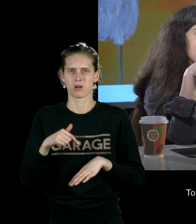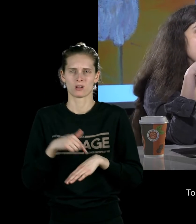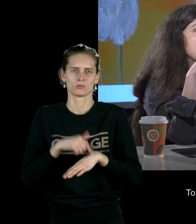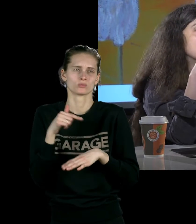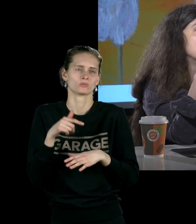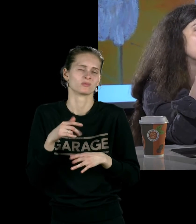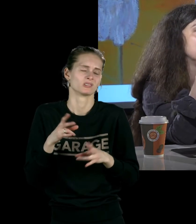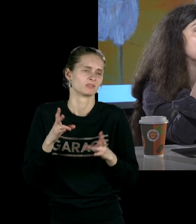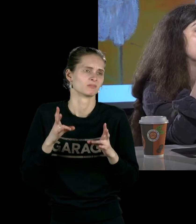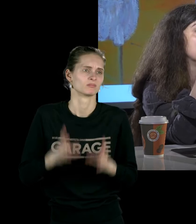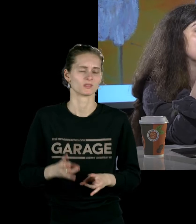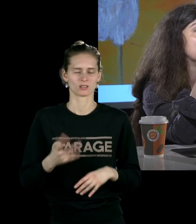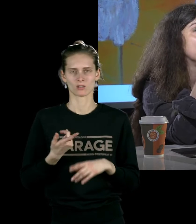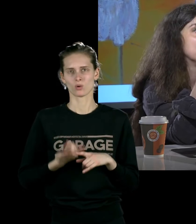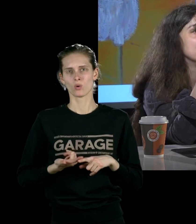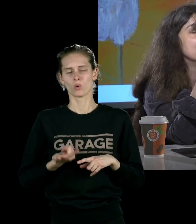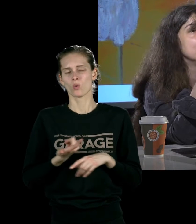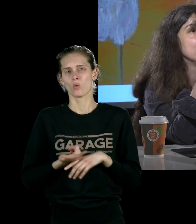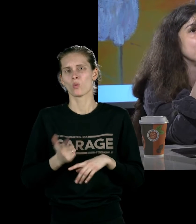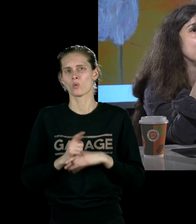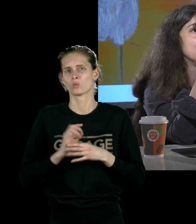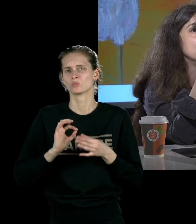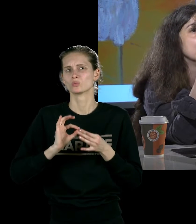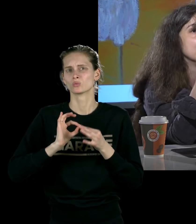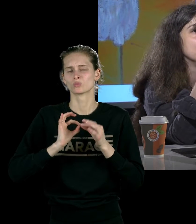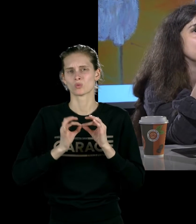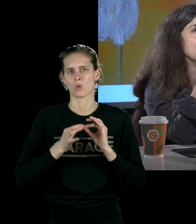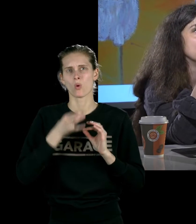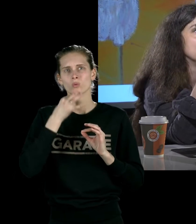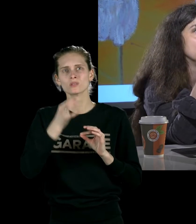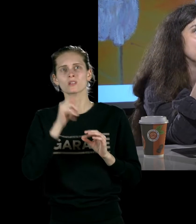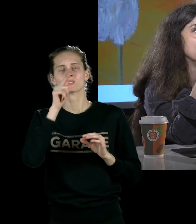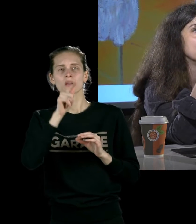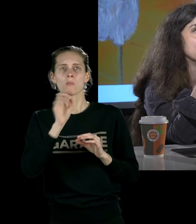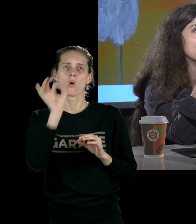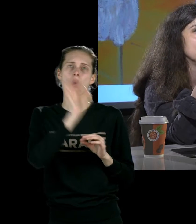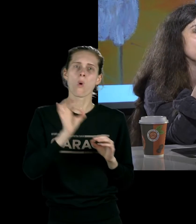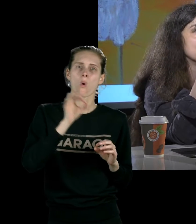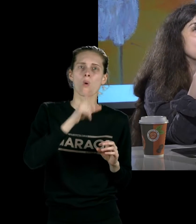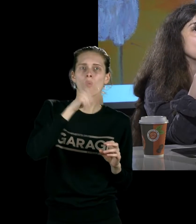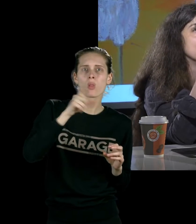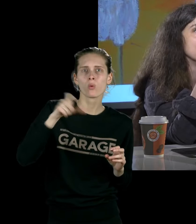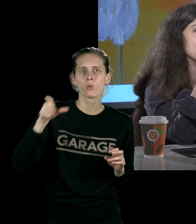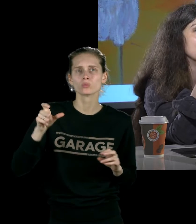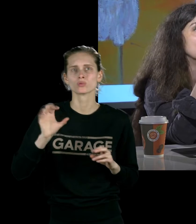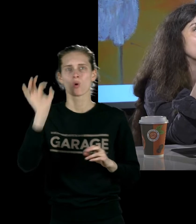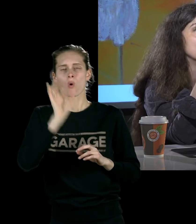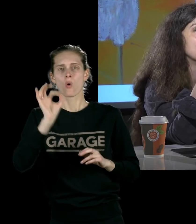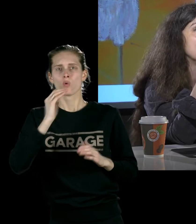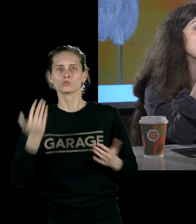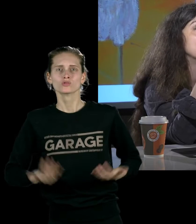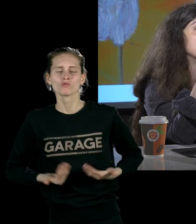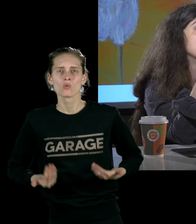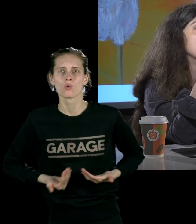изображены, их сложно определить, о людях это идет, человеческие это существа, животные, это кто